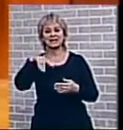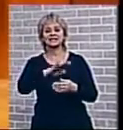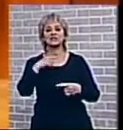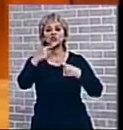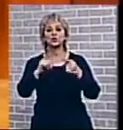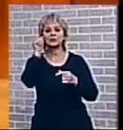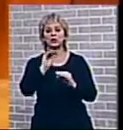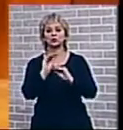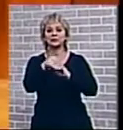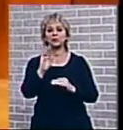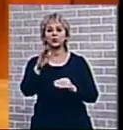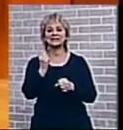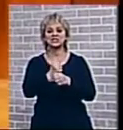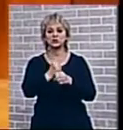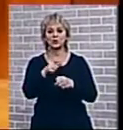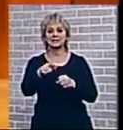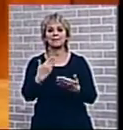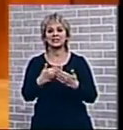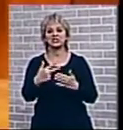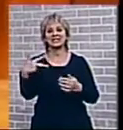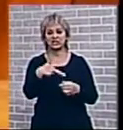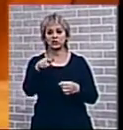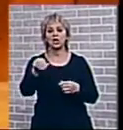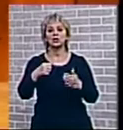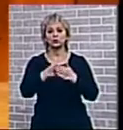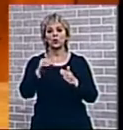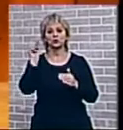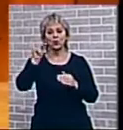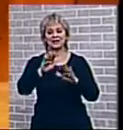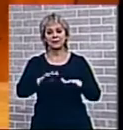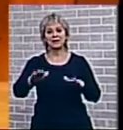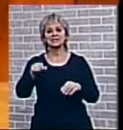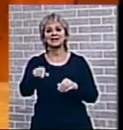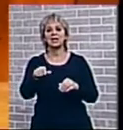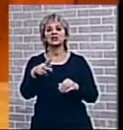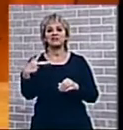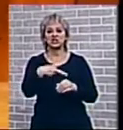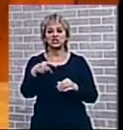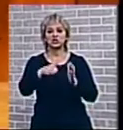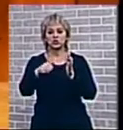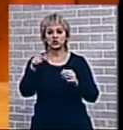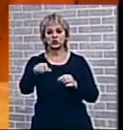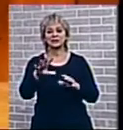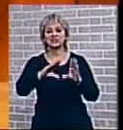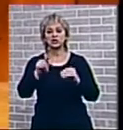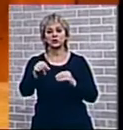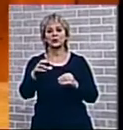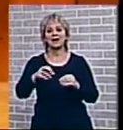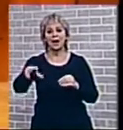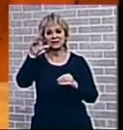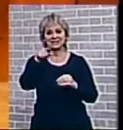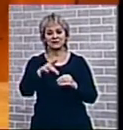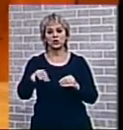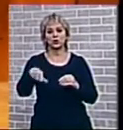текущем году дополнительно будет создано почти 3000 дошкольных мест, в том числе 2600 за счет строительства